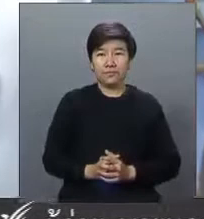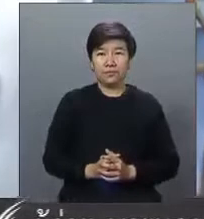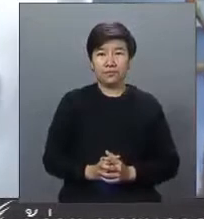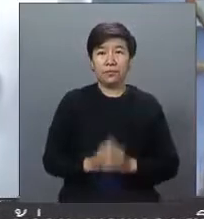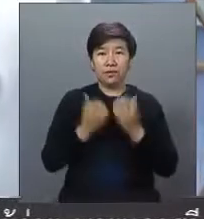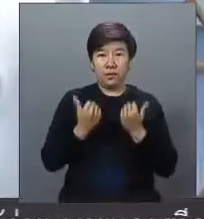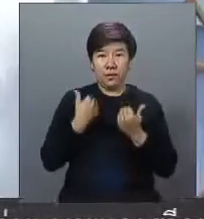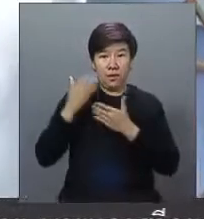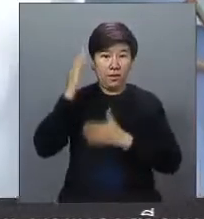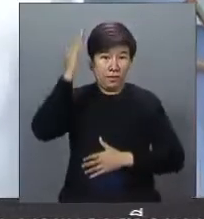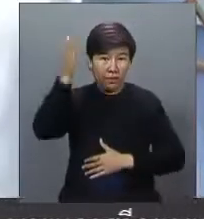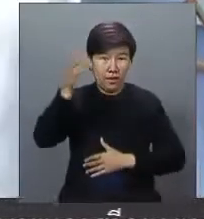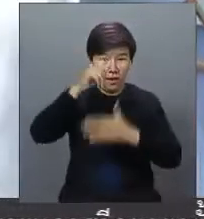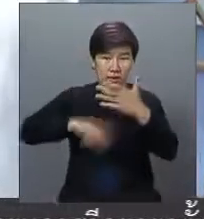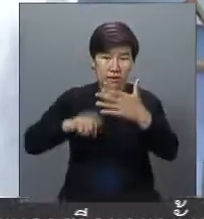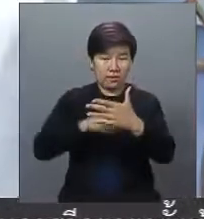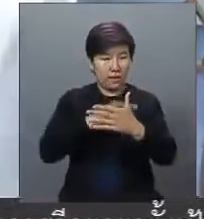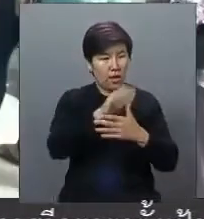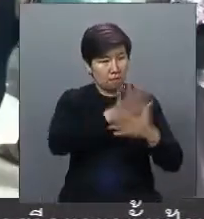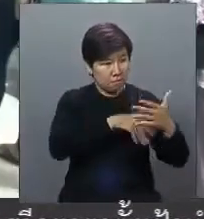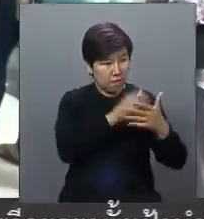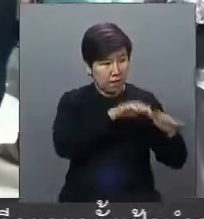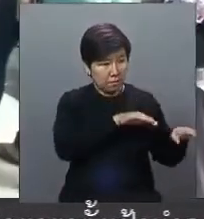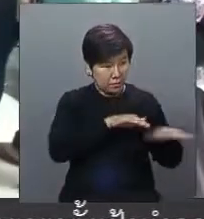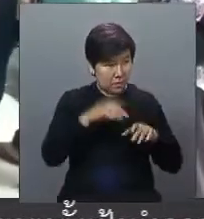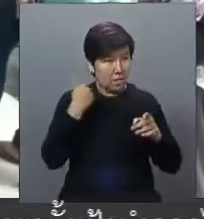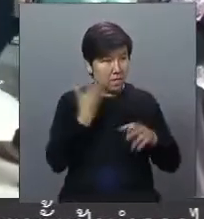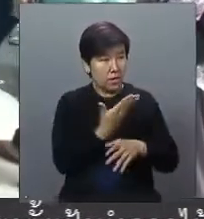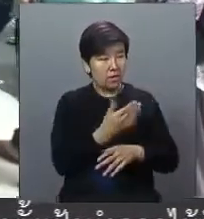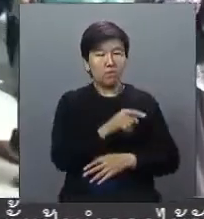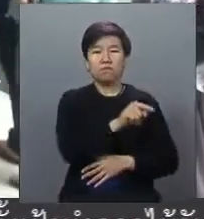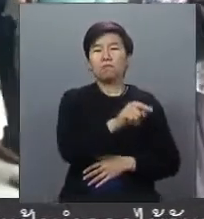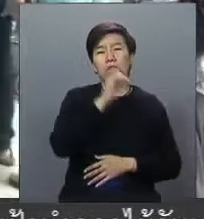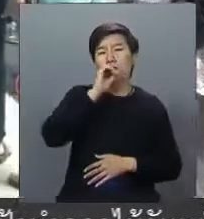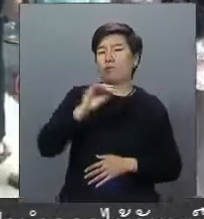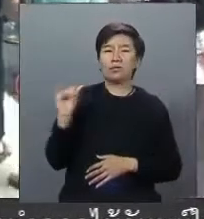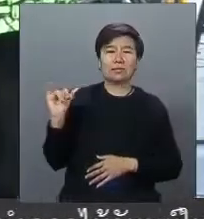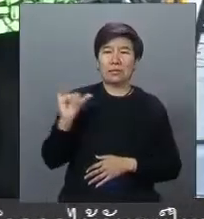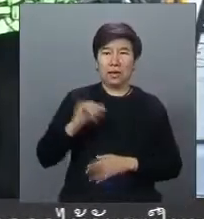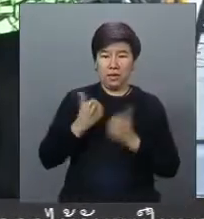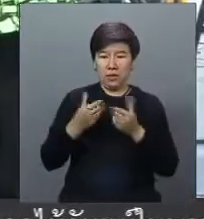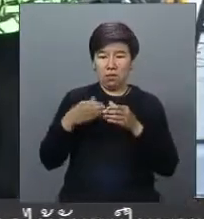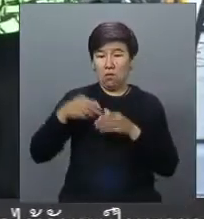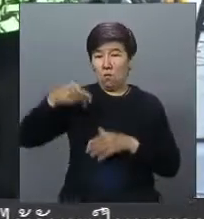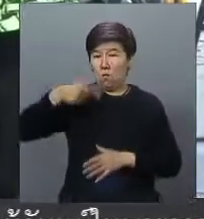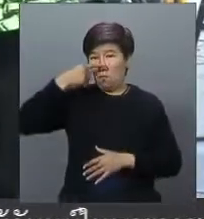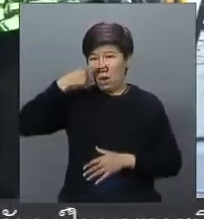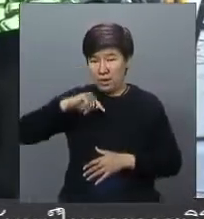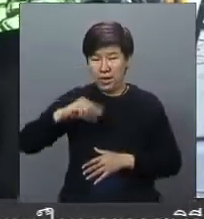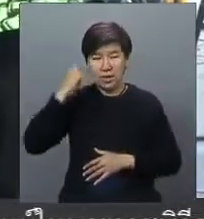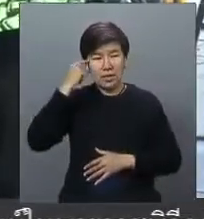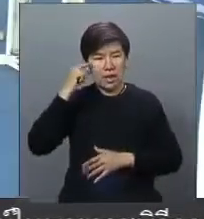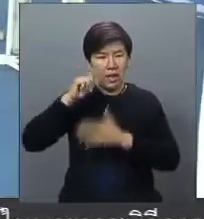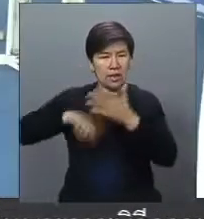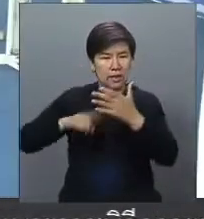อกชวลิตระบุว่ายังไม่ได้วางแผนและไม่ทราบกรณีที่พรรคเพื่อไทยเตรียมจะหาแนวร่วมการเลือกตั้งครั้งหน้าร่ว